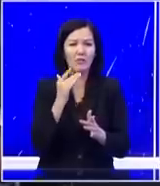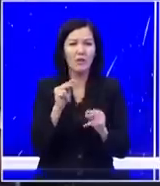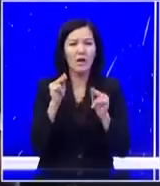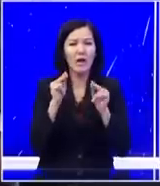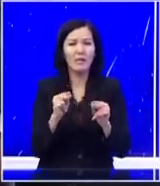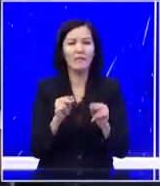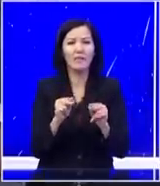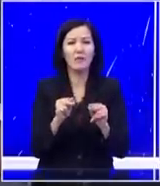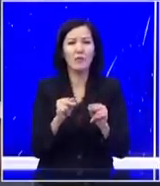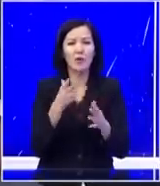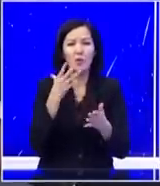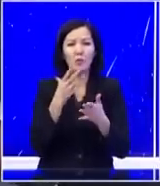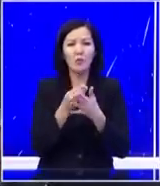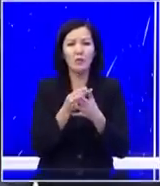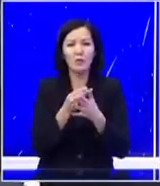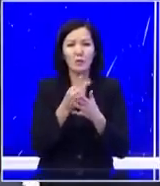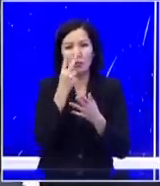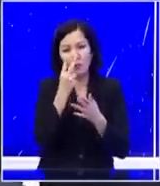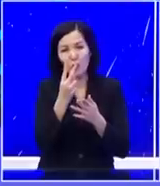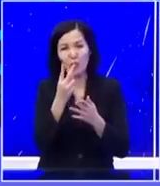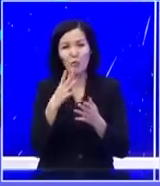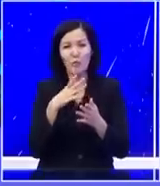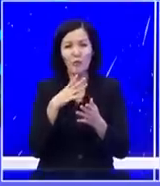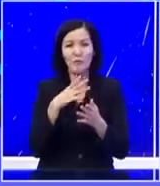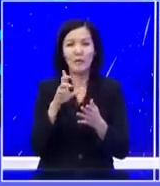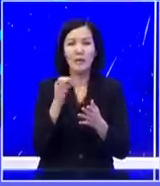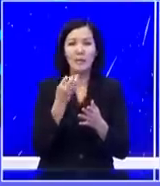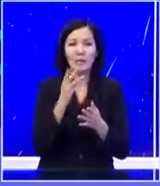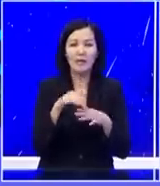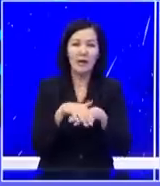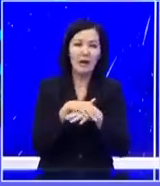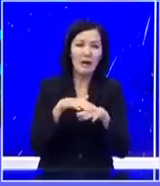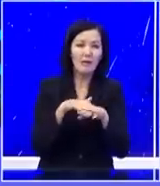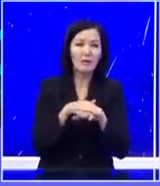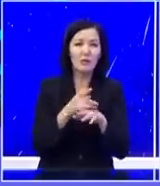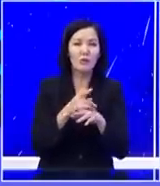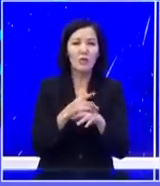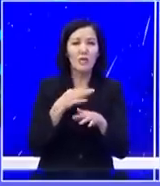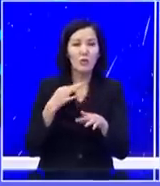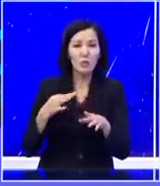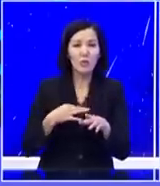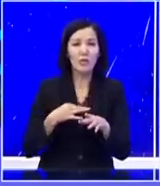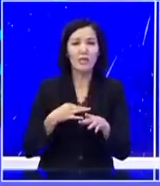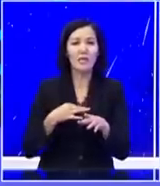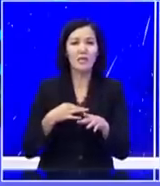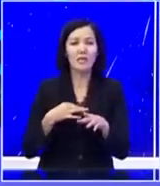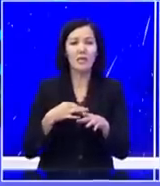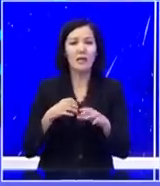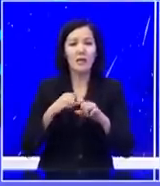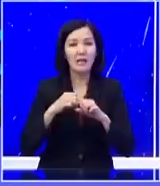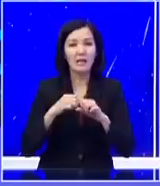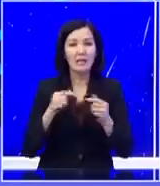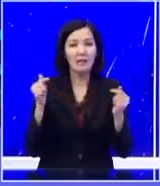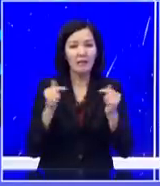оның адамдық азаматтық келбетіне куә болғаныма тоқталды. Бейсеннің халықтың ұлы болғанын, оны